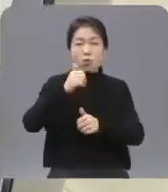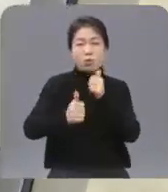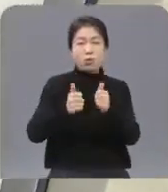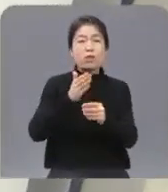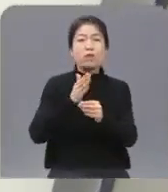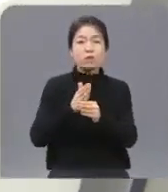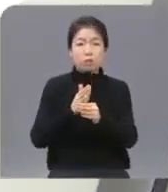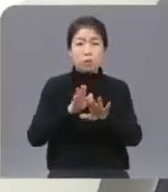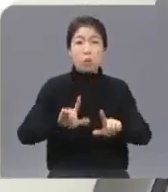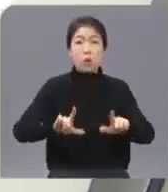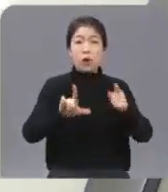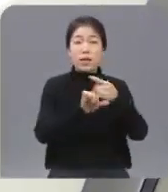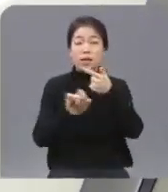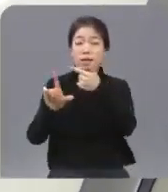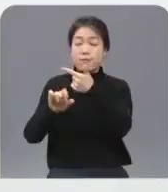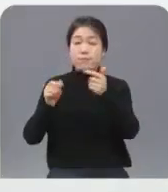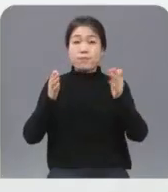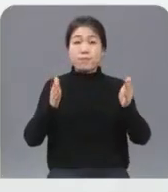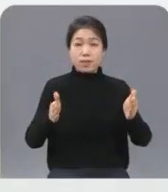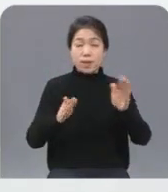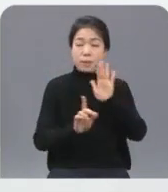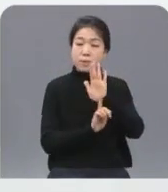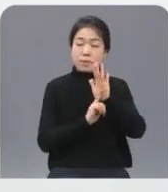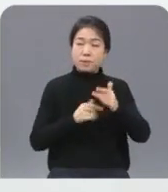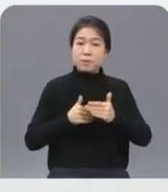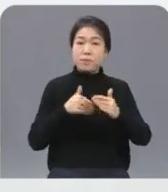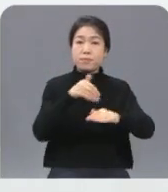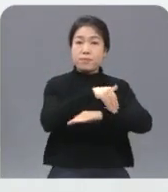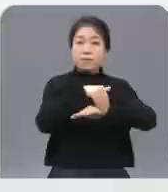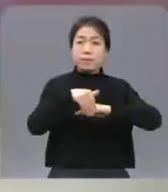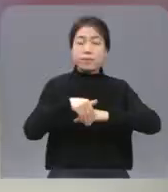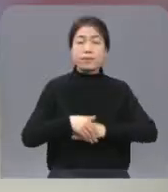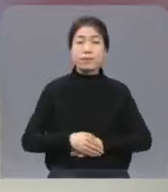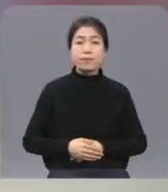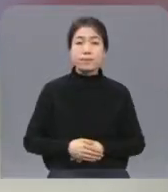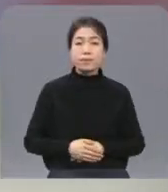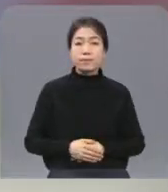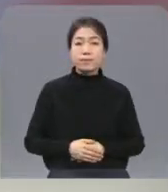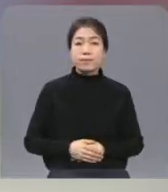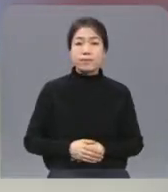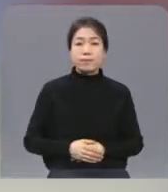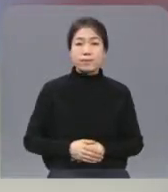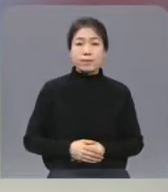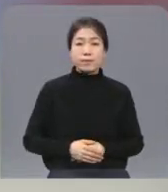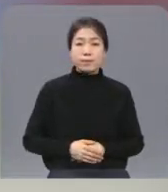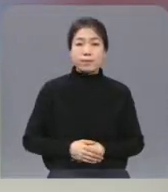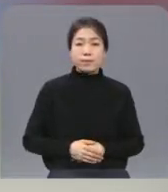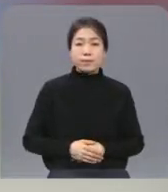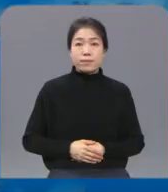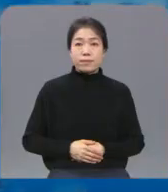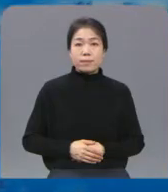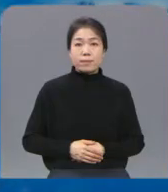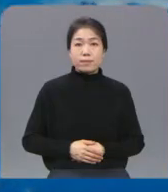올해 상반기 안에 공모 절차에 나설 예정입니다 KBS 뉴스 손준수입니다